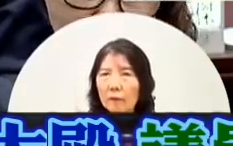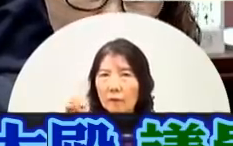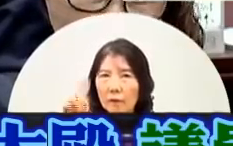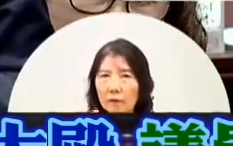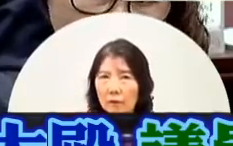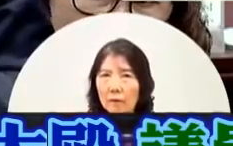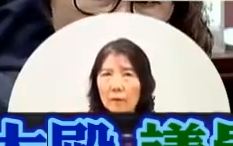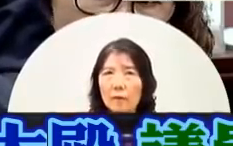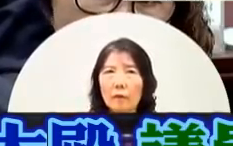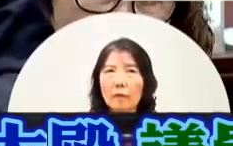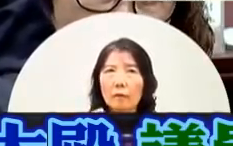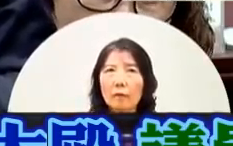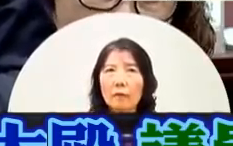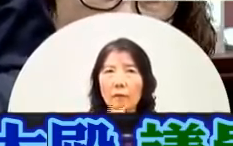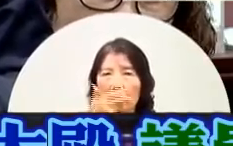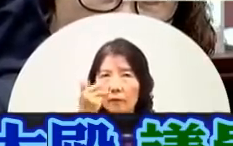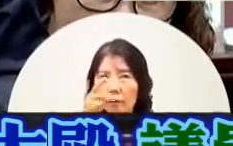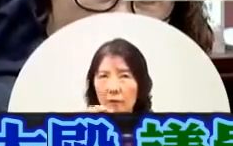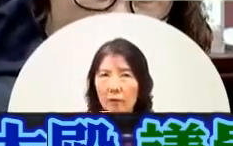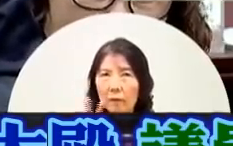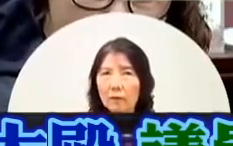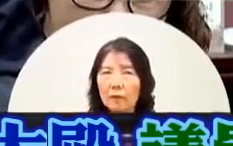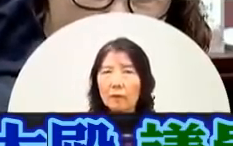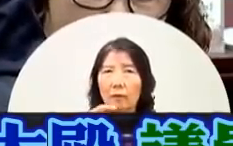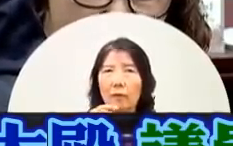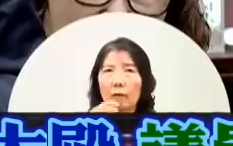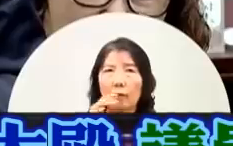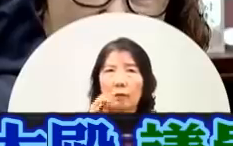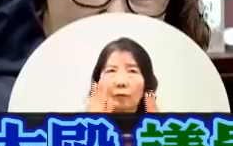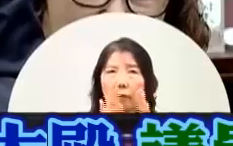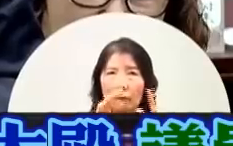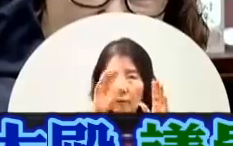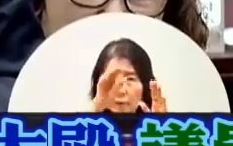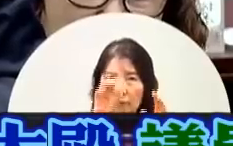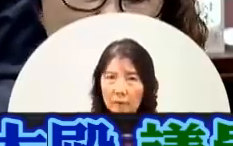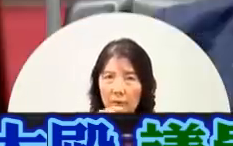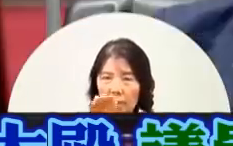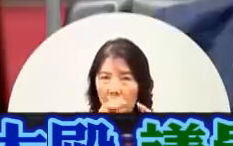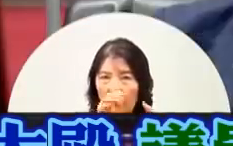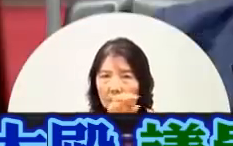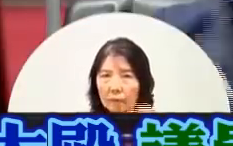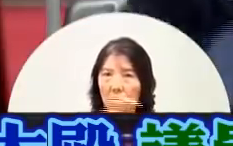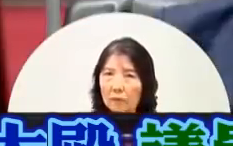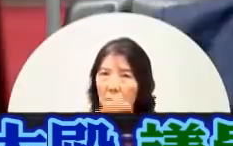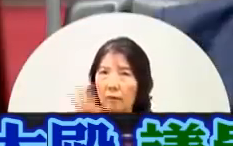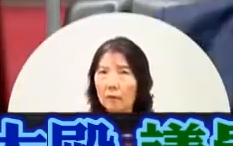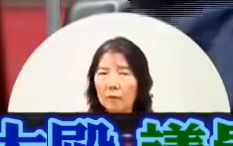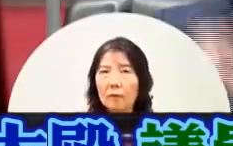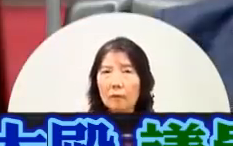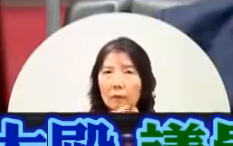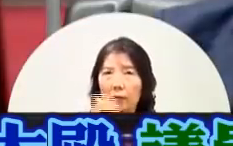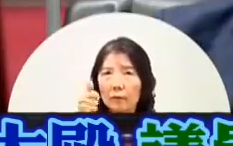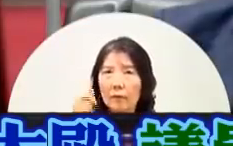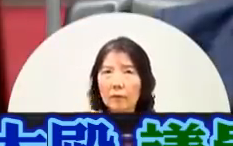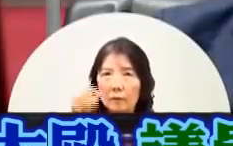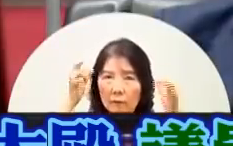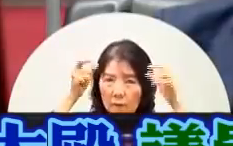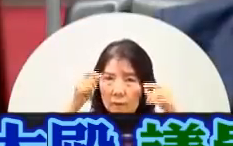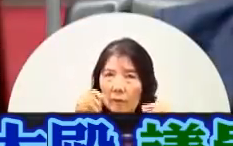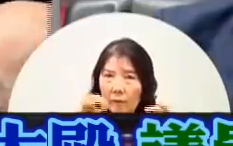脸书剪贴使用，我每一句站起来我都会说高雄发大财，好，高雄发大财。 市长，可以请你喊三声高雄发大